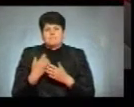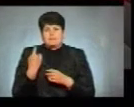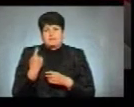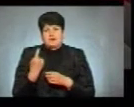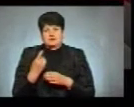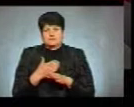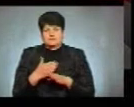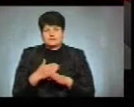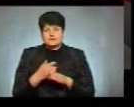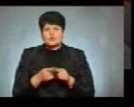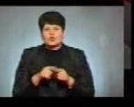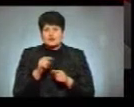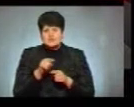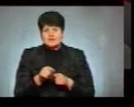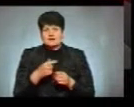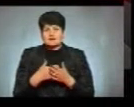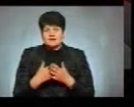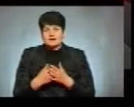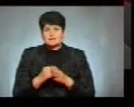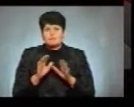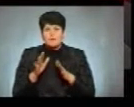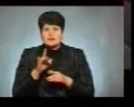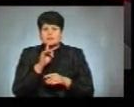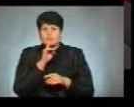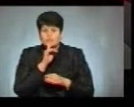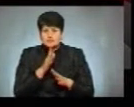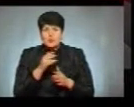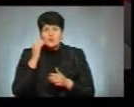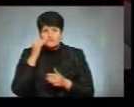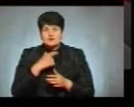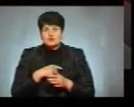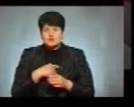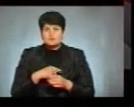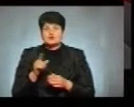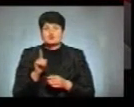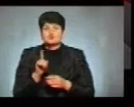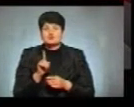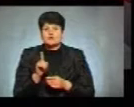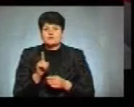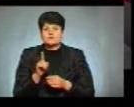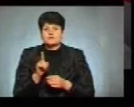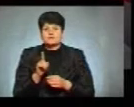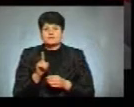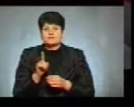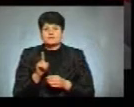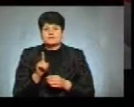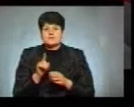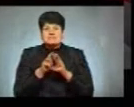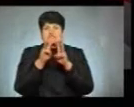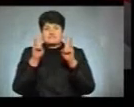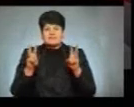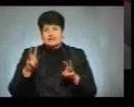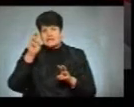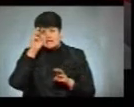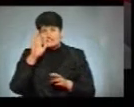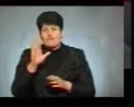аспекті, то ці якраз моменти замовчуються. От уявіть собі, що святий князь